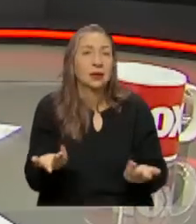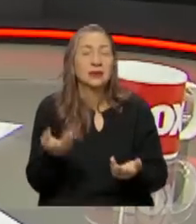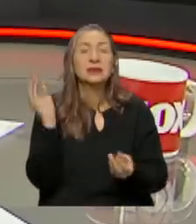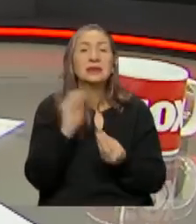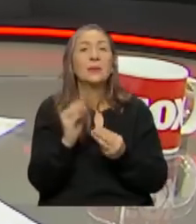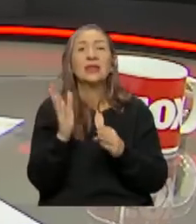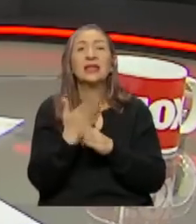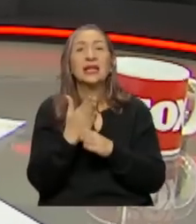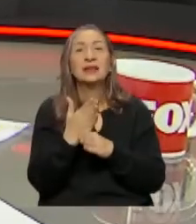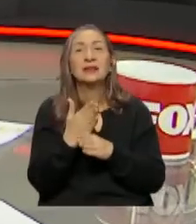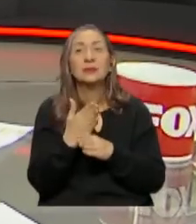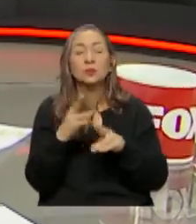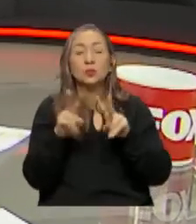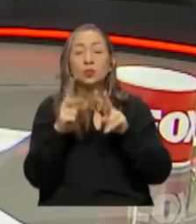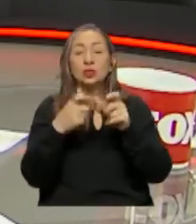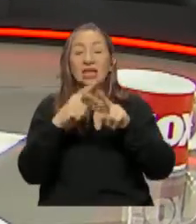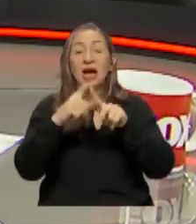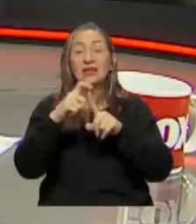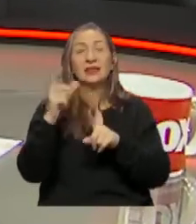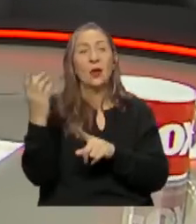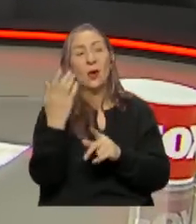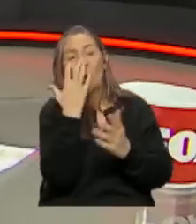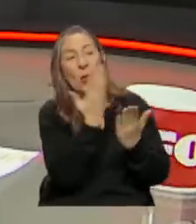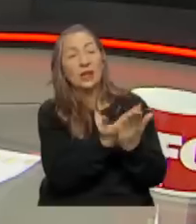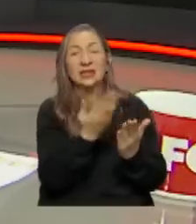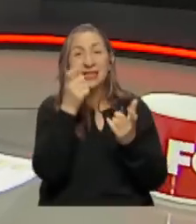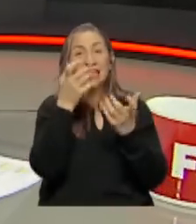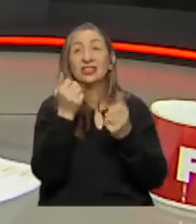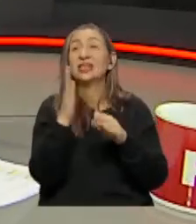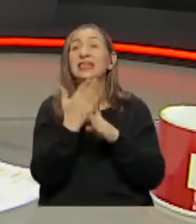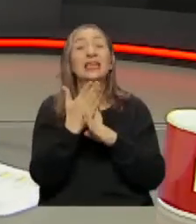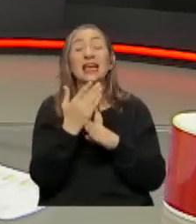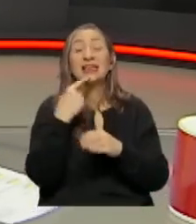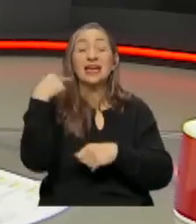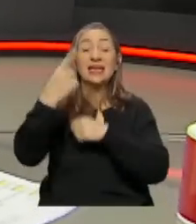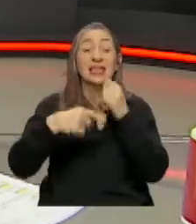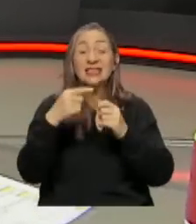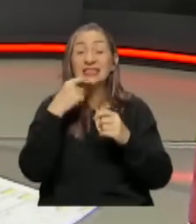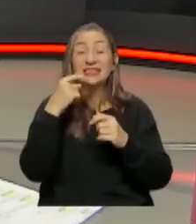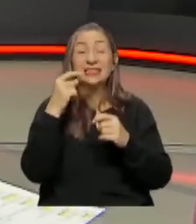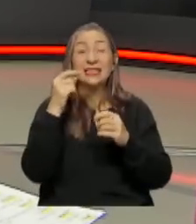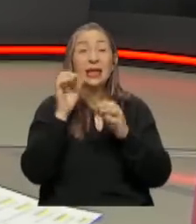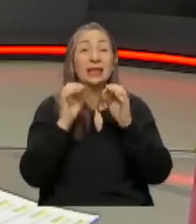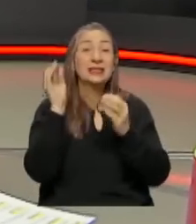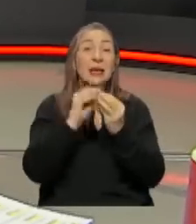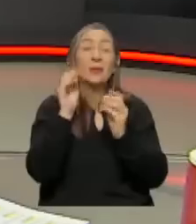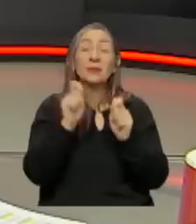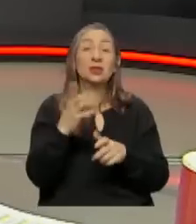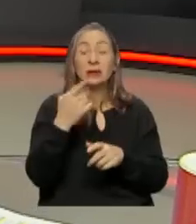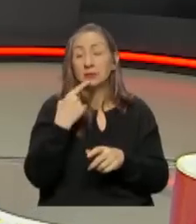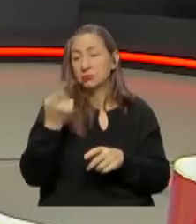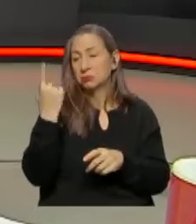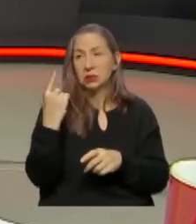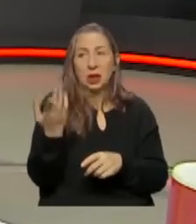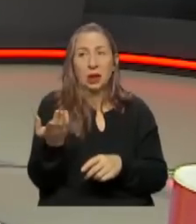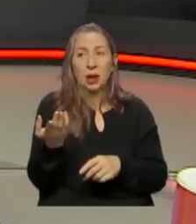niye MÜSİAD'ın önerisi dikkate alınacak da niye gelecek senenin enflasyonuna göre yapılacak o zam? Geçen